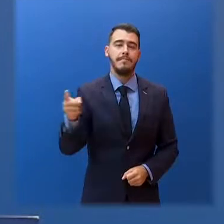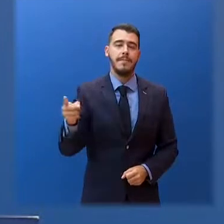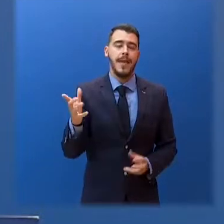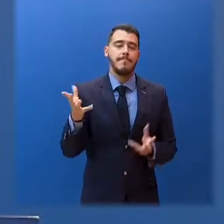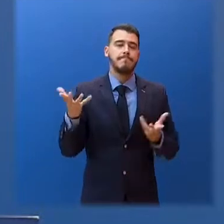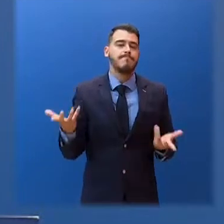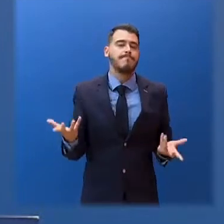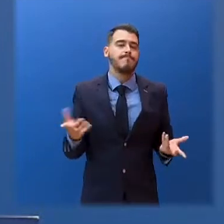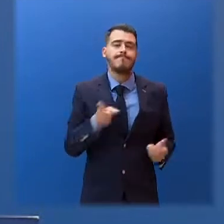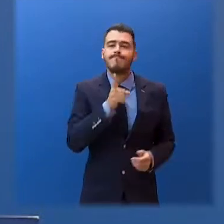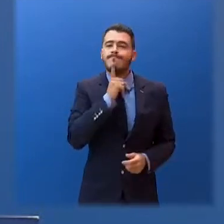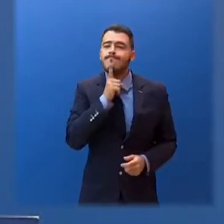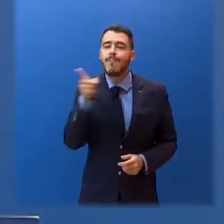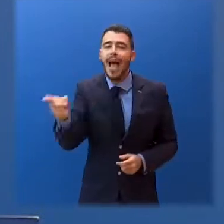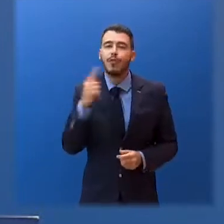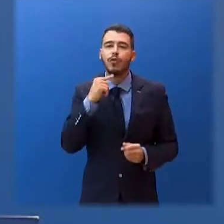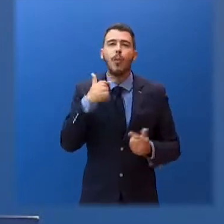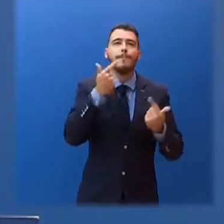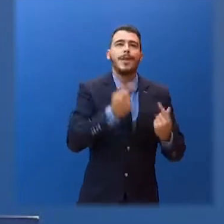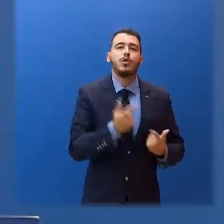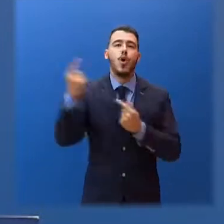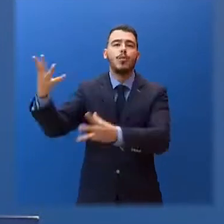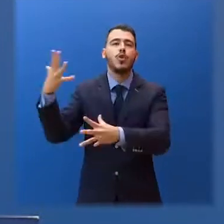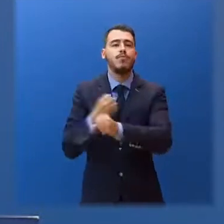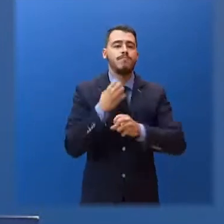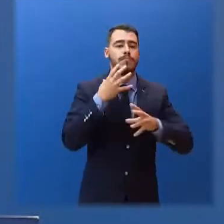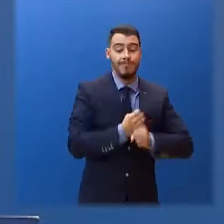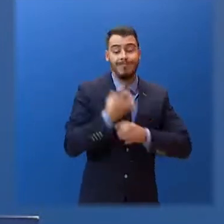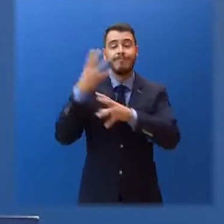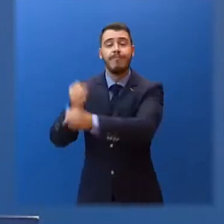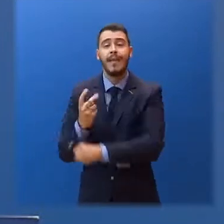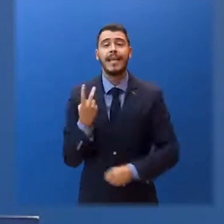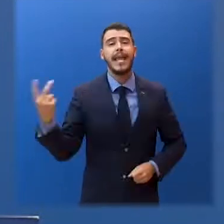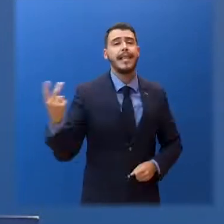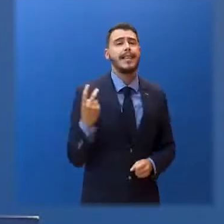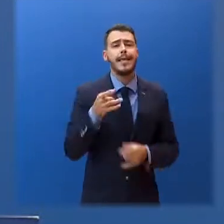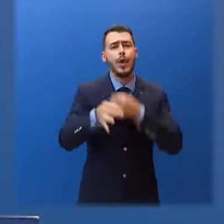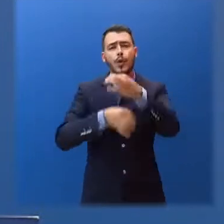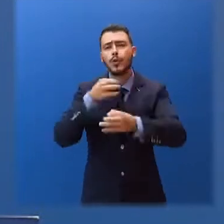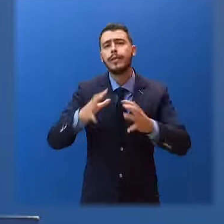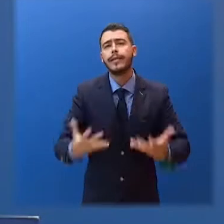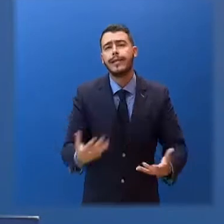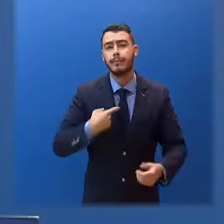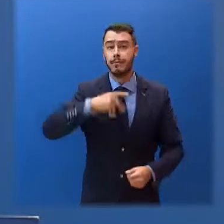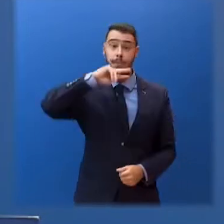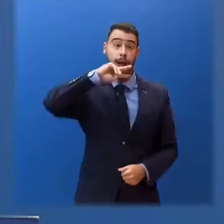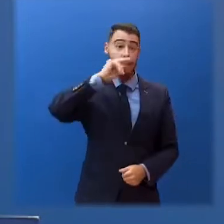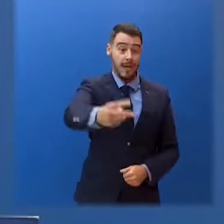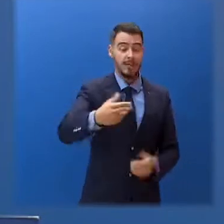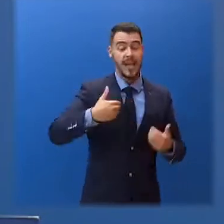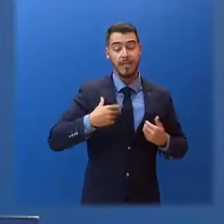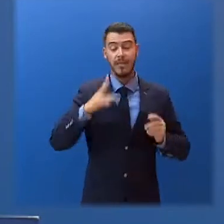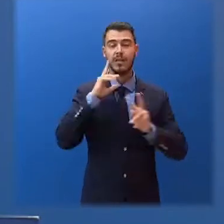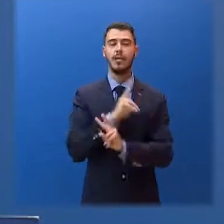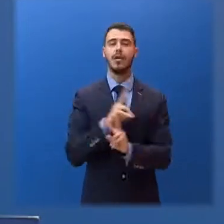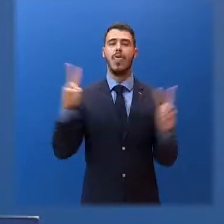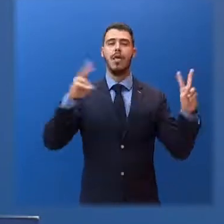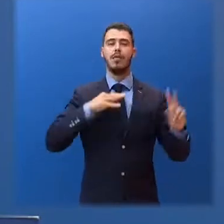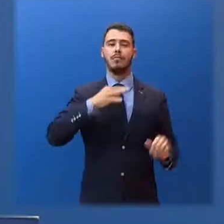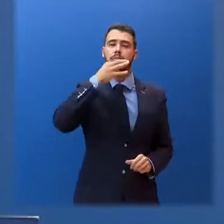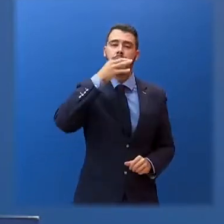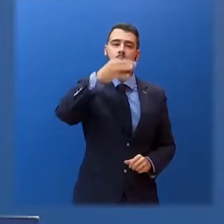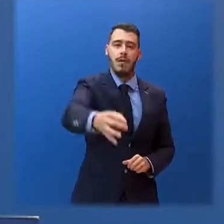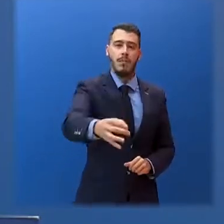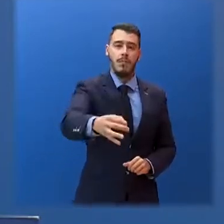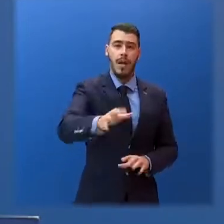Πώς σχολιάζετε αυτήν την τελευταία του δήλωση? Ότι η δική μας θέση είναι ξεκάθαρη και έχει να κάνει με το πλαίσιο